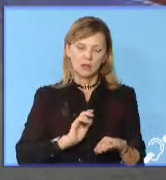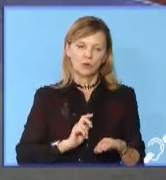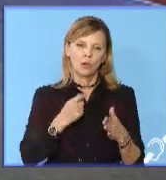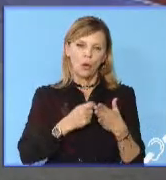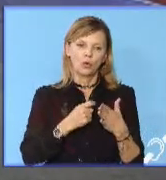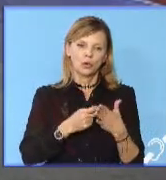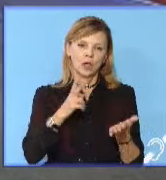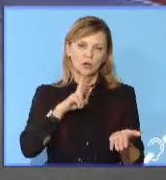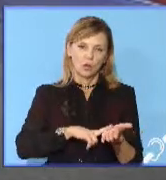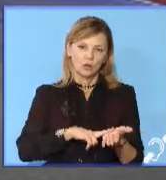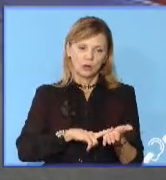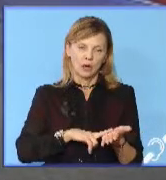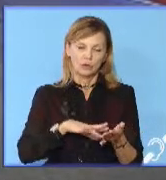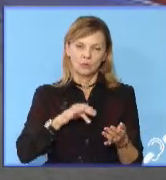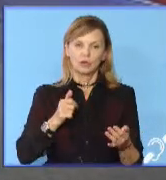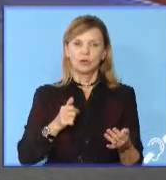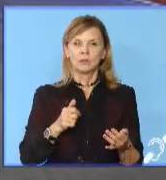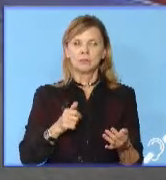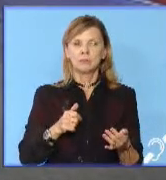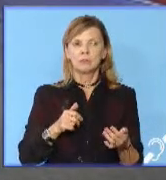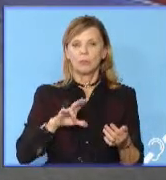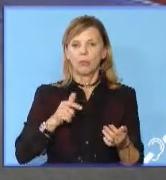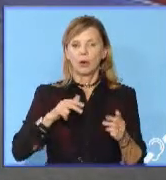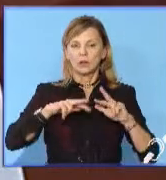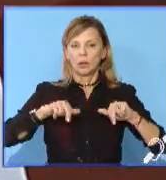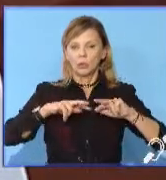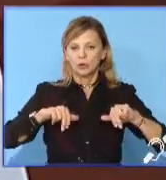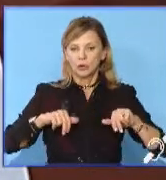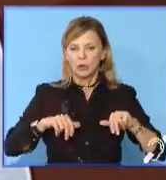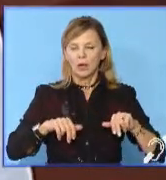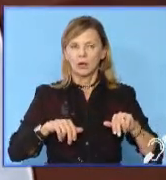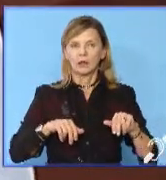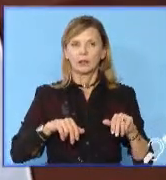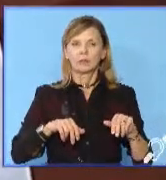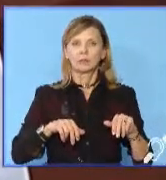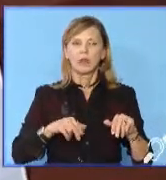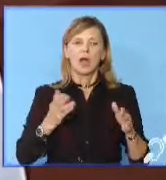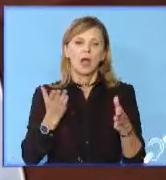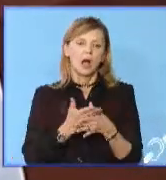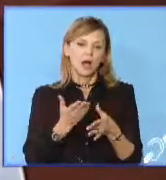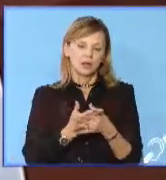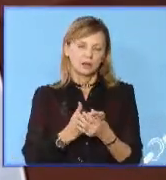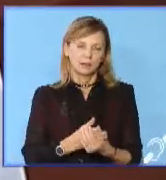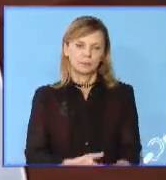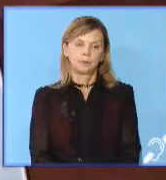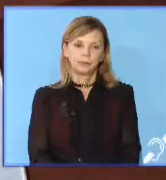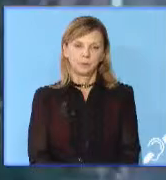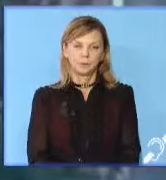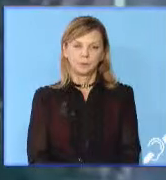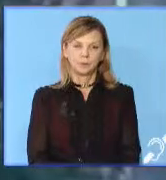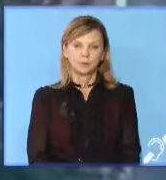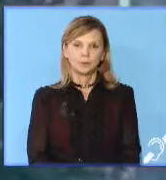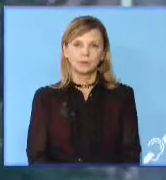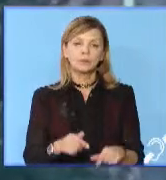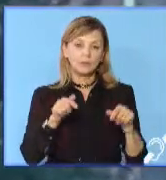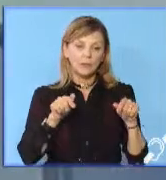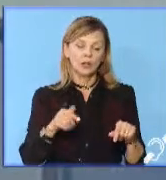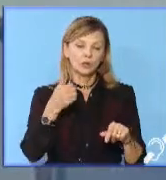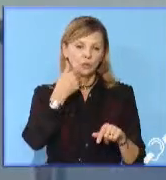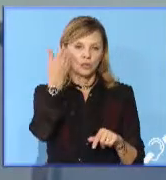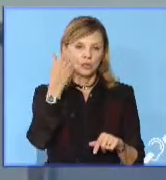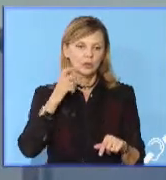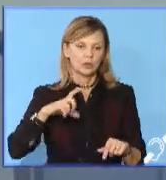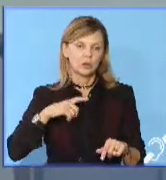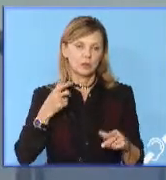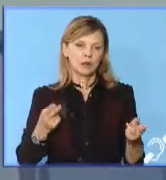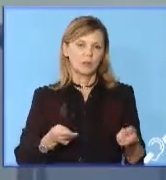notarului, eventuale verificări de procuri, de regim matrimonial și așa mai departe. Deci atunci când suntem